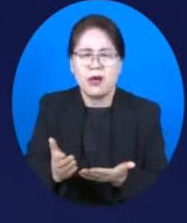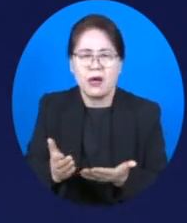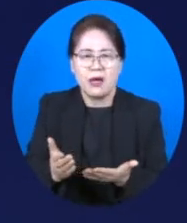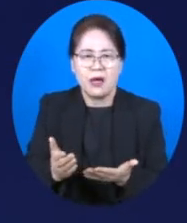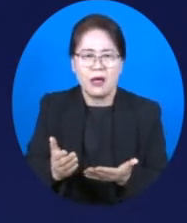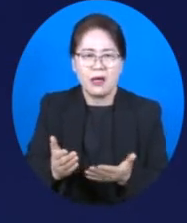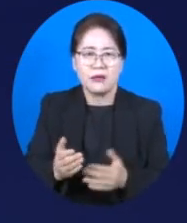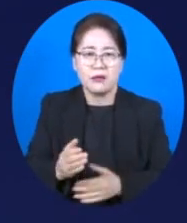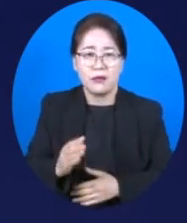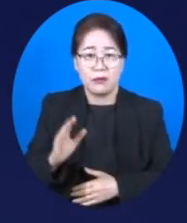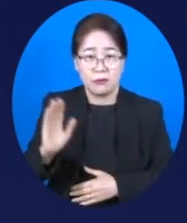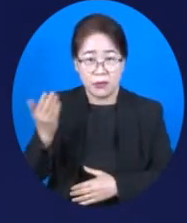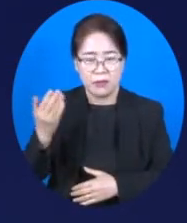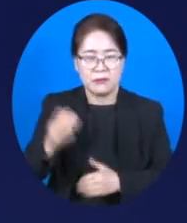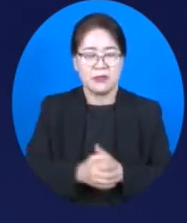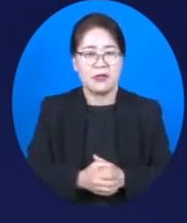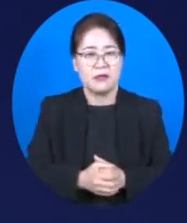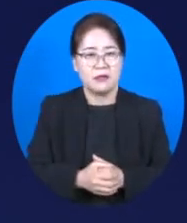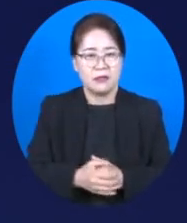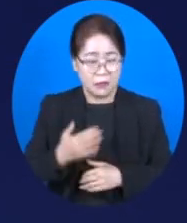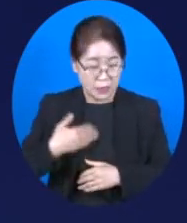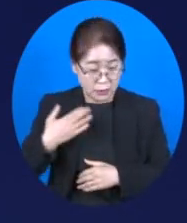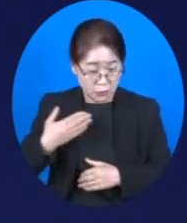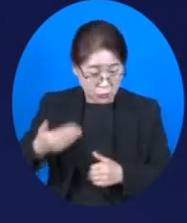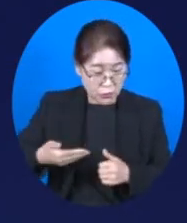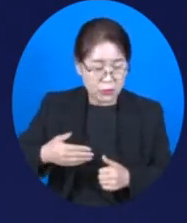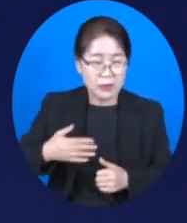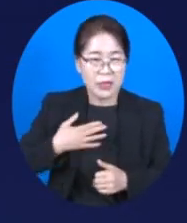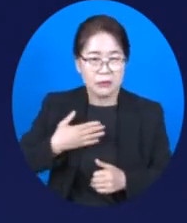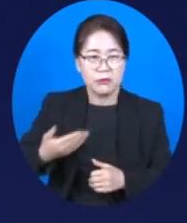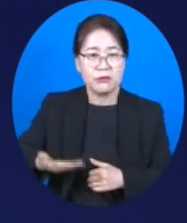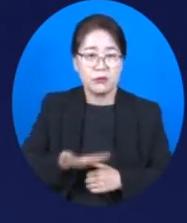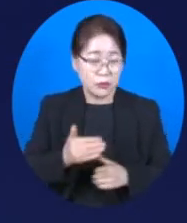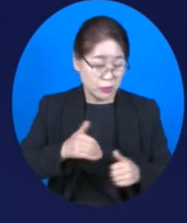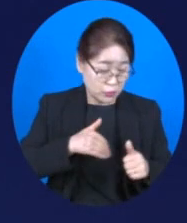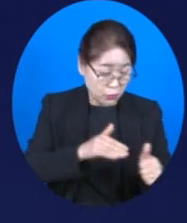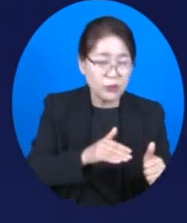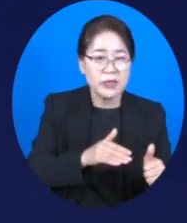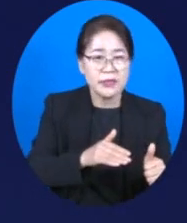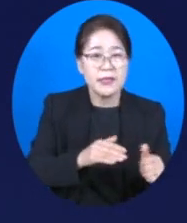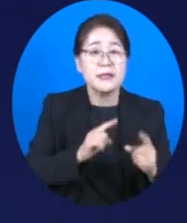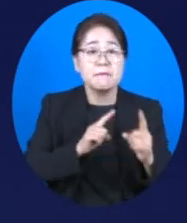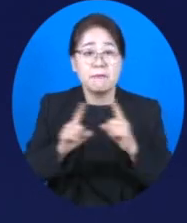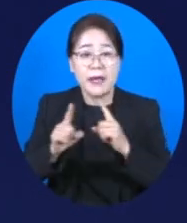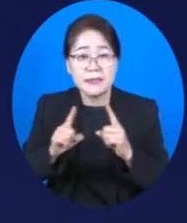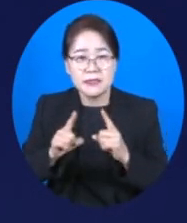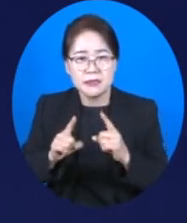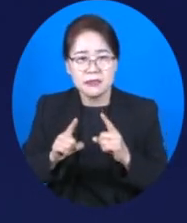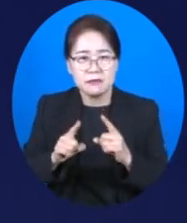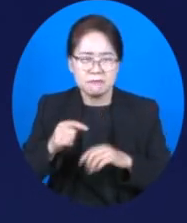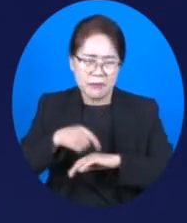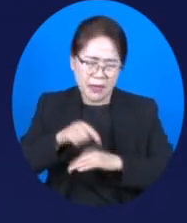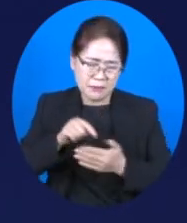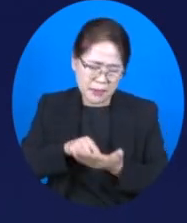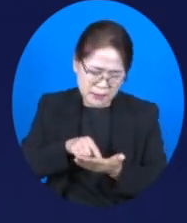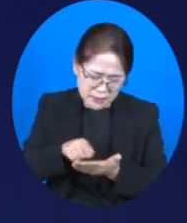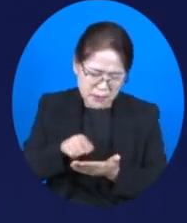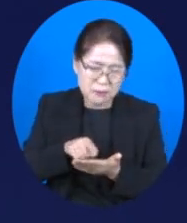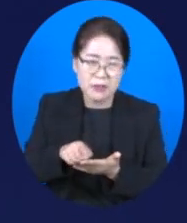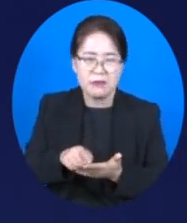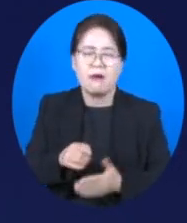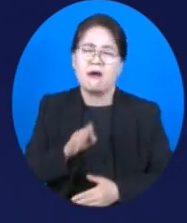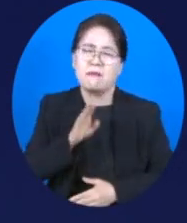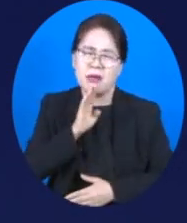것입니다. 나도 너희를 보내노라. 여러분 이 말씀 오늘 마음에 새기면서